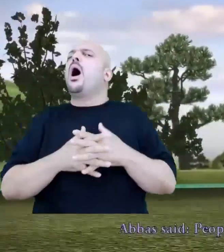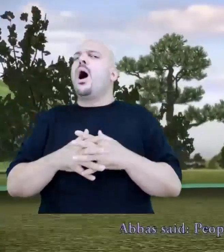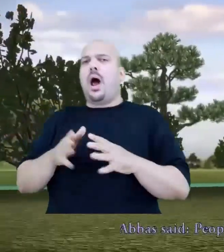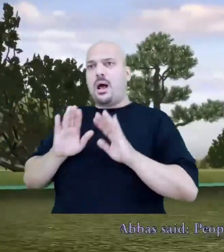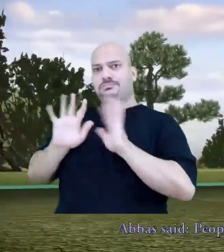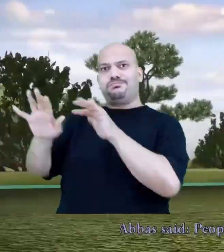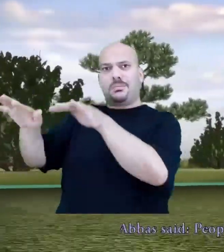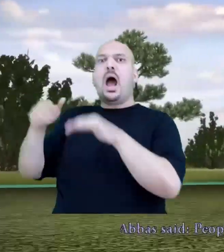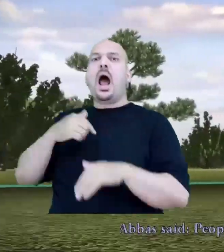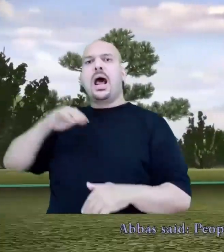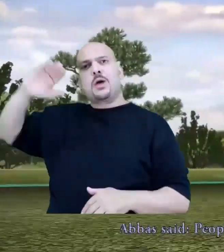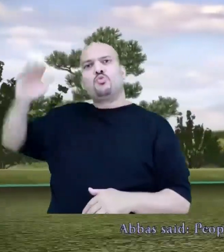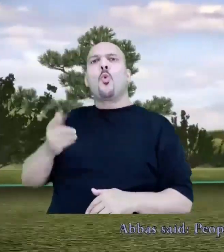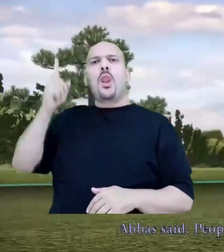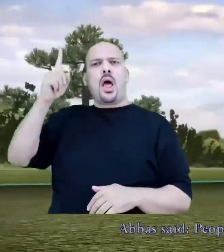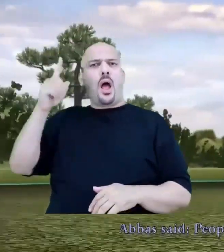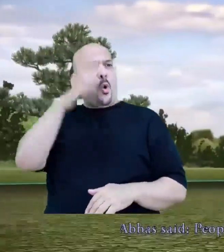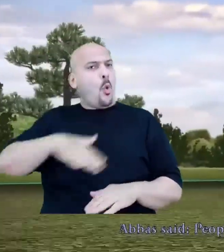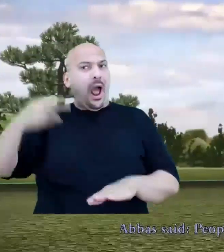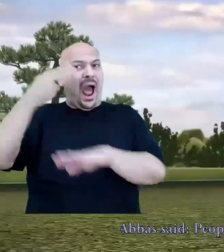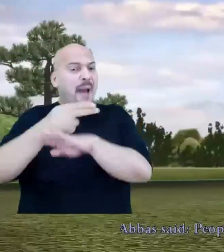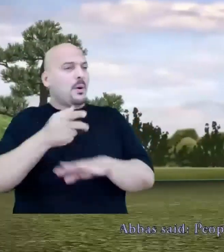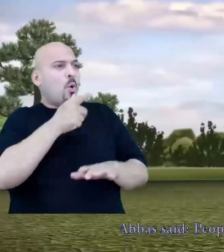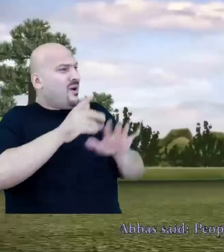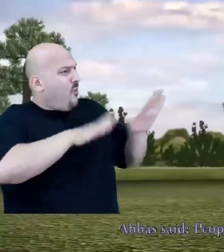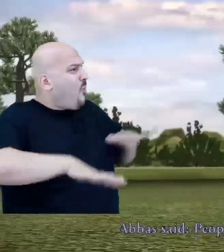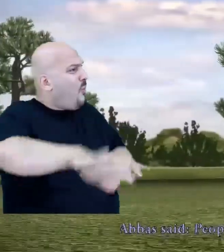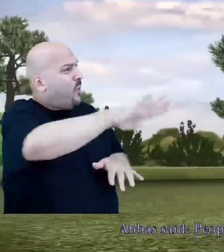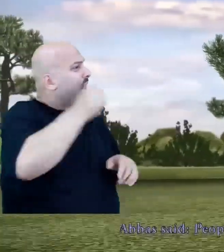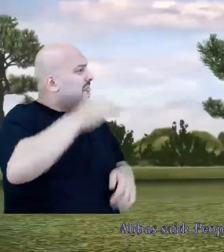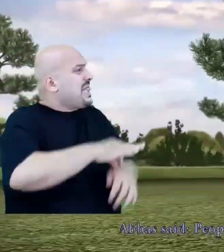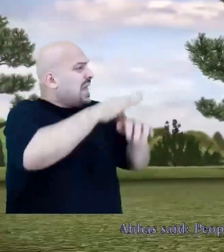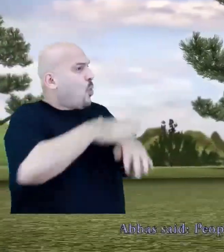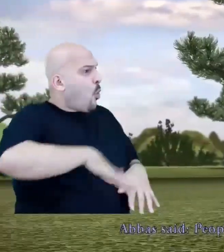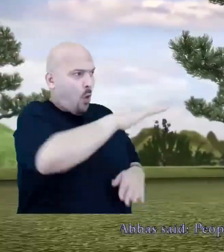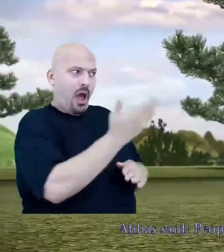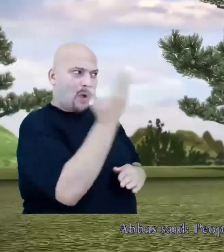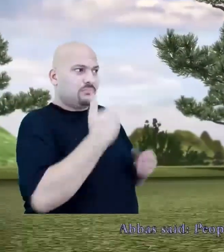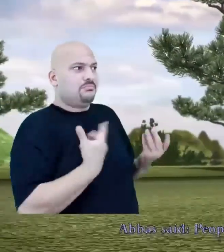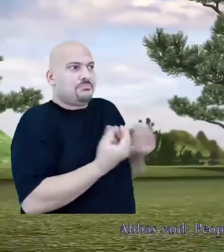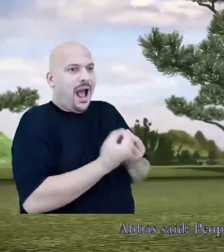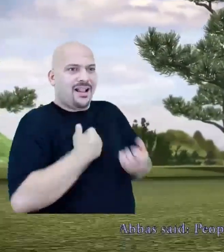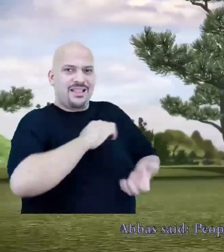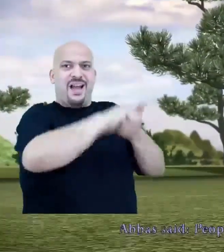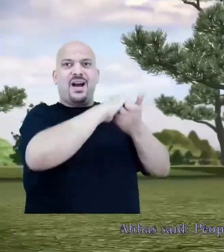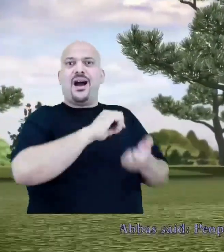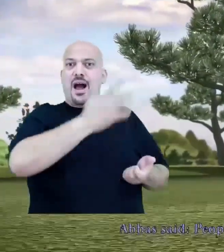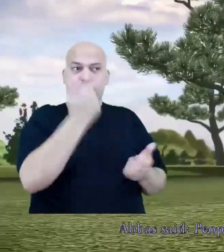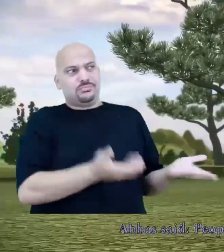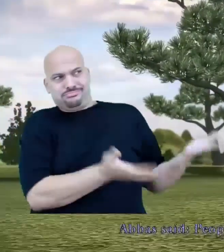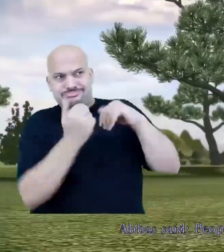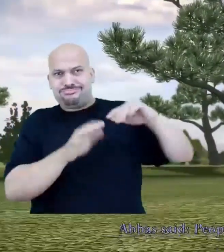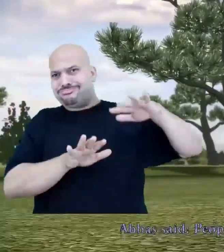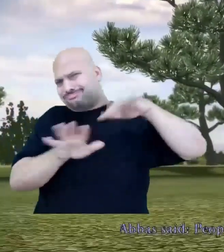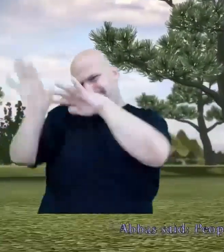قال العباس: يا معشر الأنصار، يا أصحاب البيعة، هلموا إلى رسول